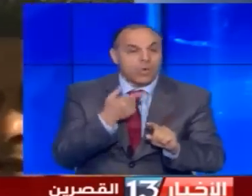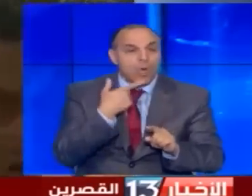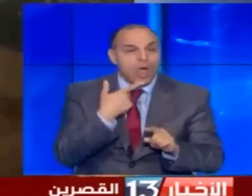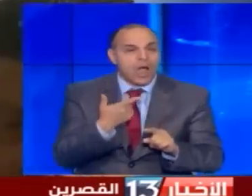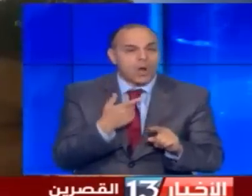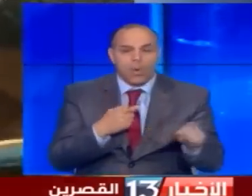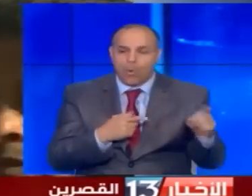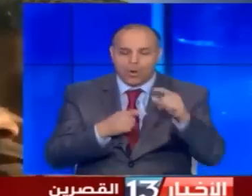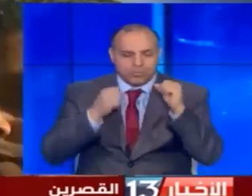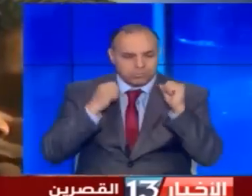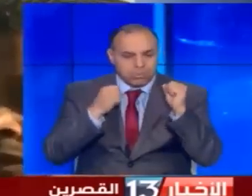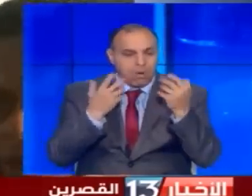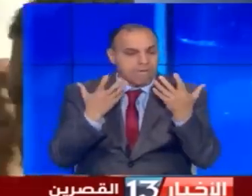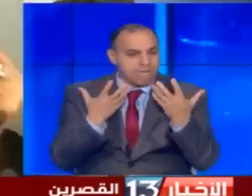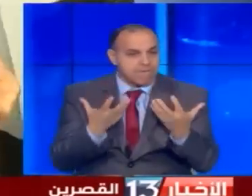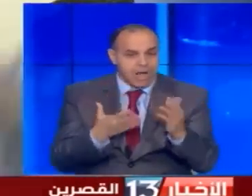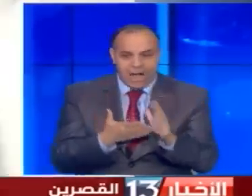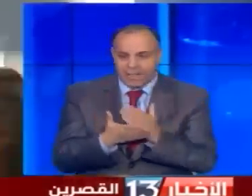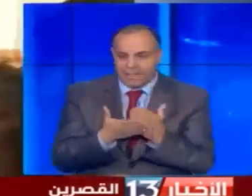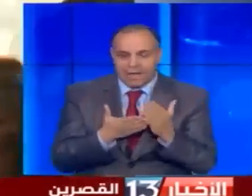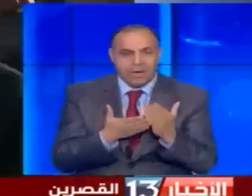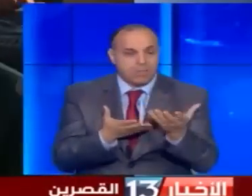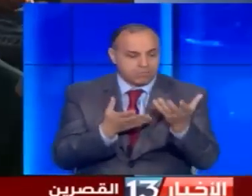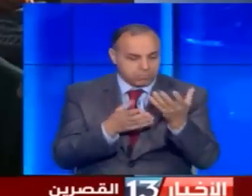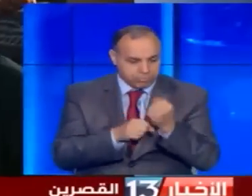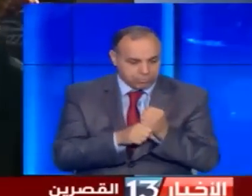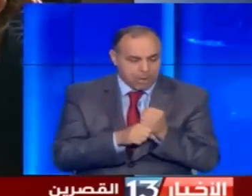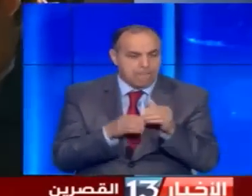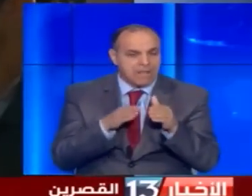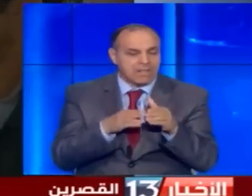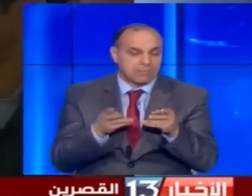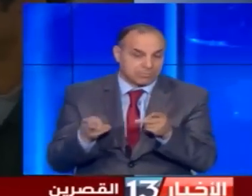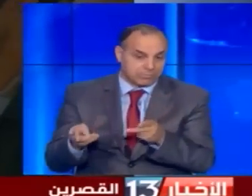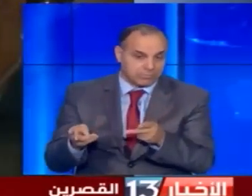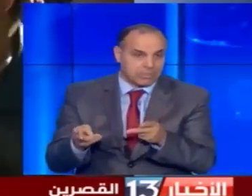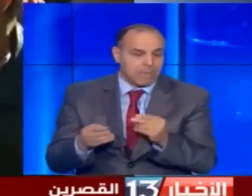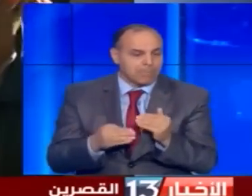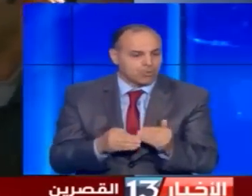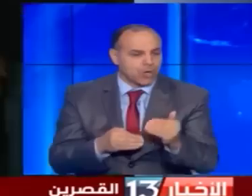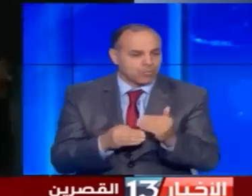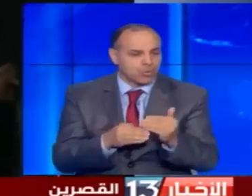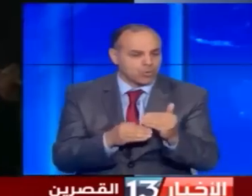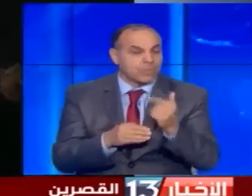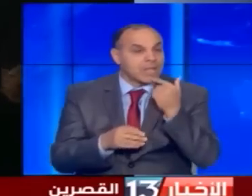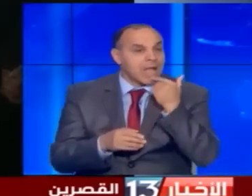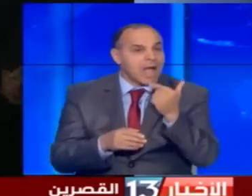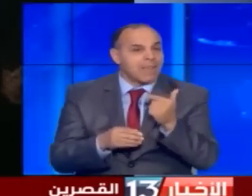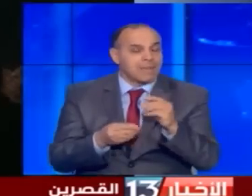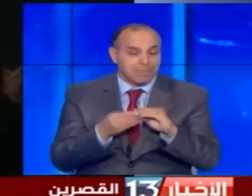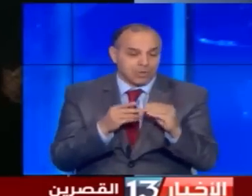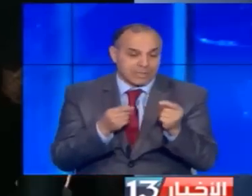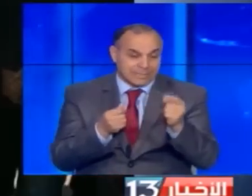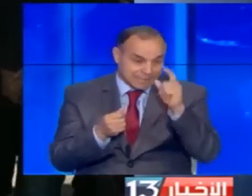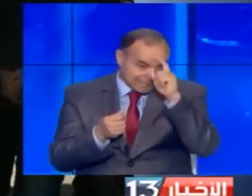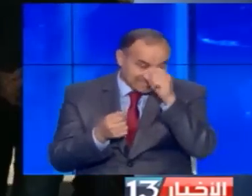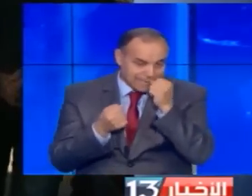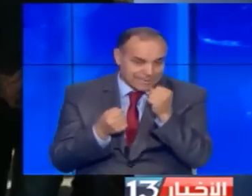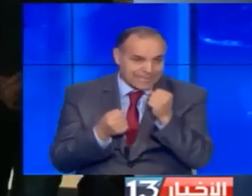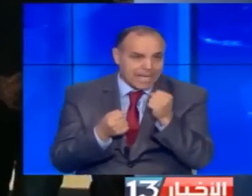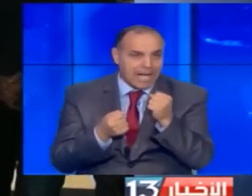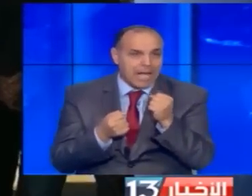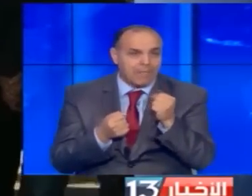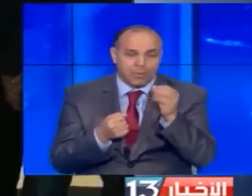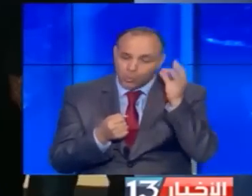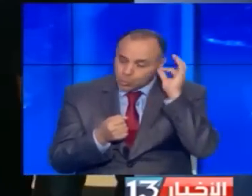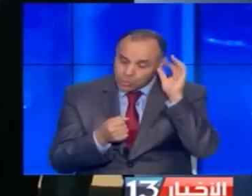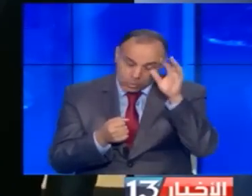خلال وقفتهم إنهم على استعداد لقبول تنفيذ مطالبهم على مراحل نظرا إلى الوضع المالي الصعب الذي تمر به